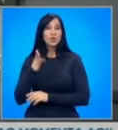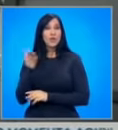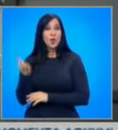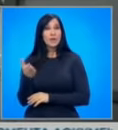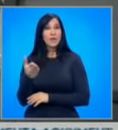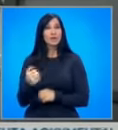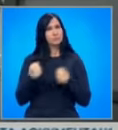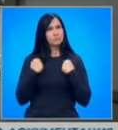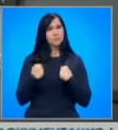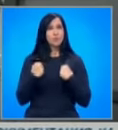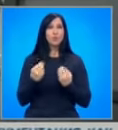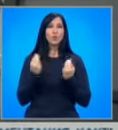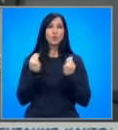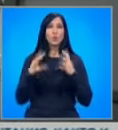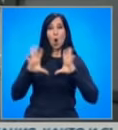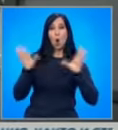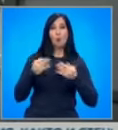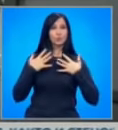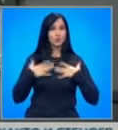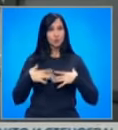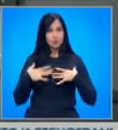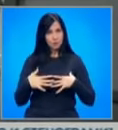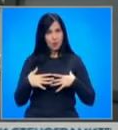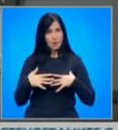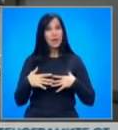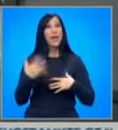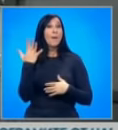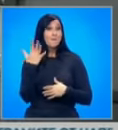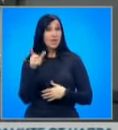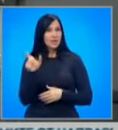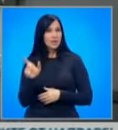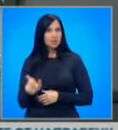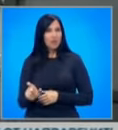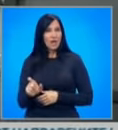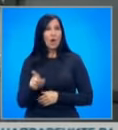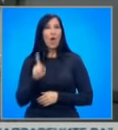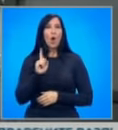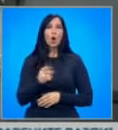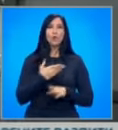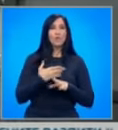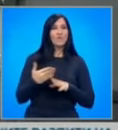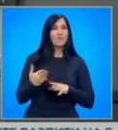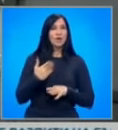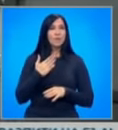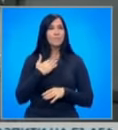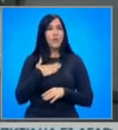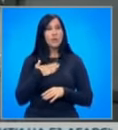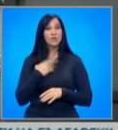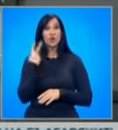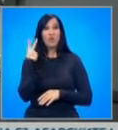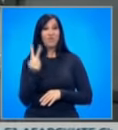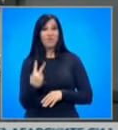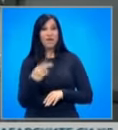тях са в стабилно и добро общо състояние, а петият човек, който вече претърпя